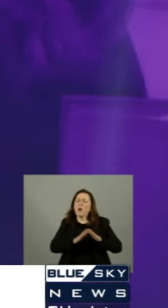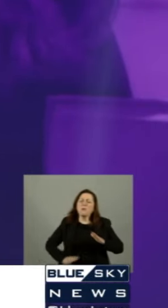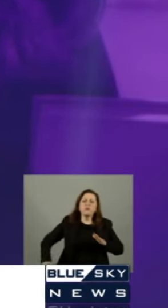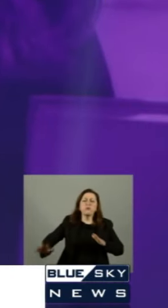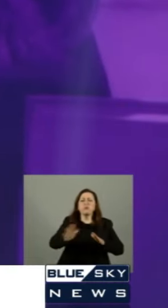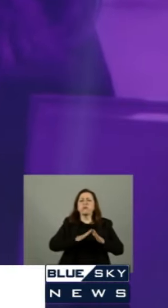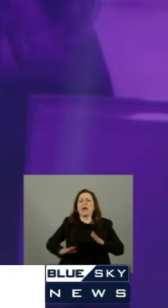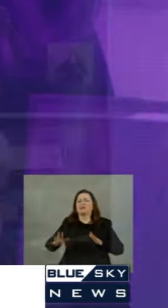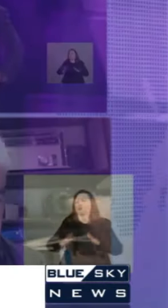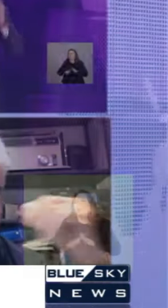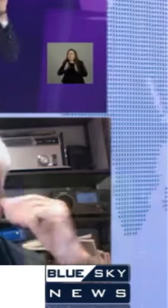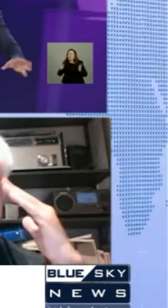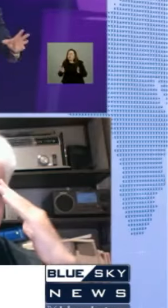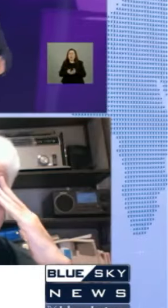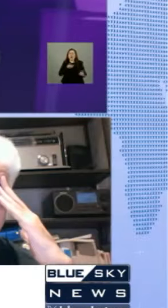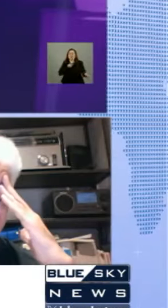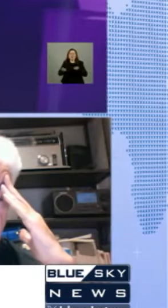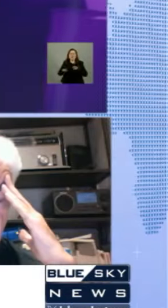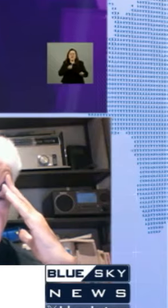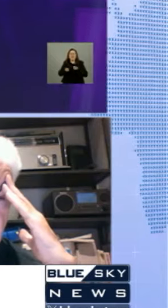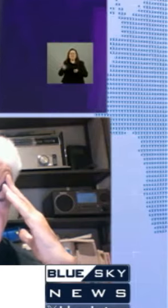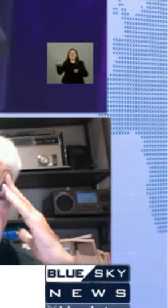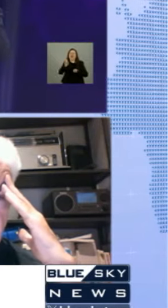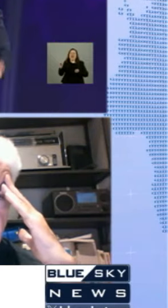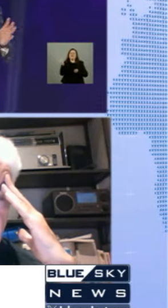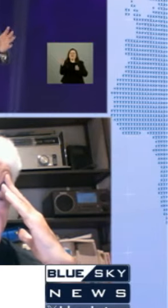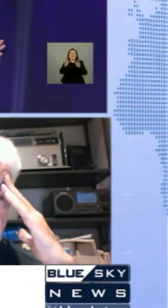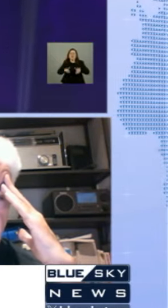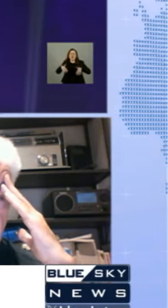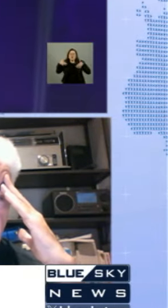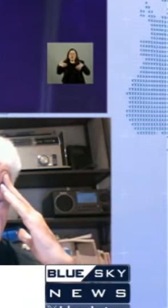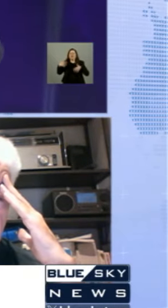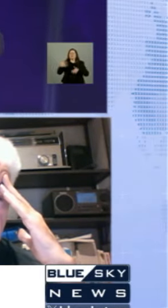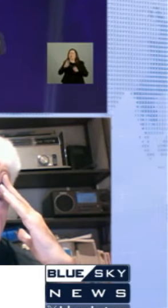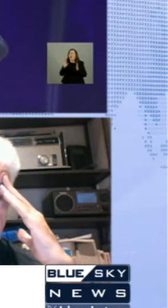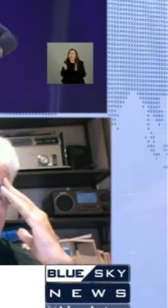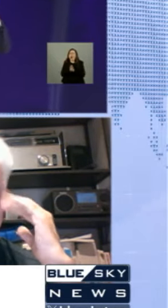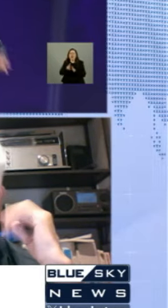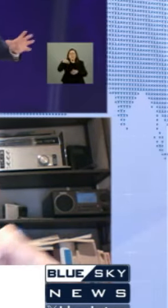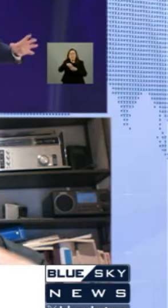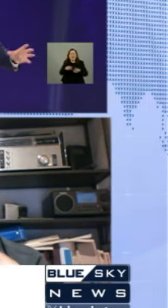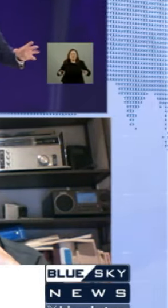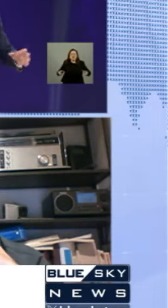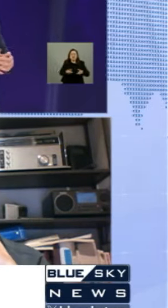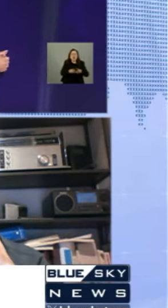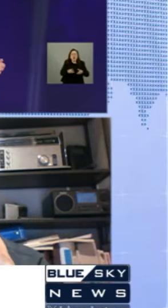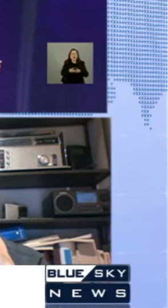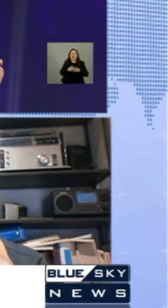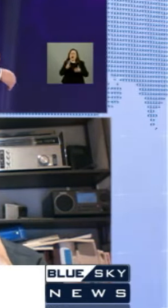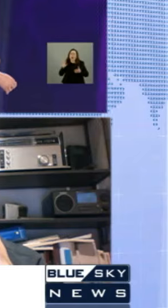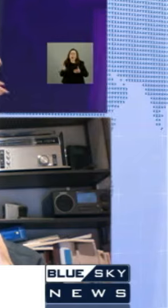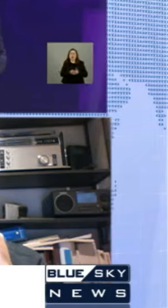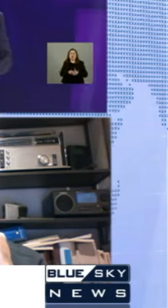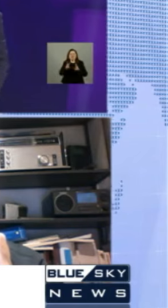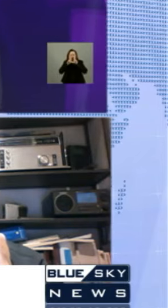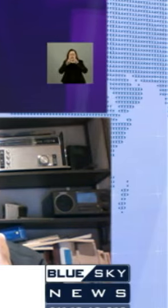στη Βουλή, στην Ευρωβουλή. Λοιπόν, δεν ξέρω αν ακούσατε ότι οι μεσίες, λέει, τελείωσαν. Δεν